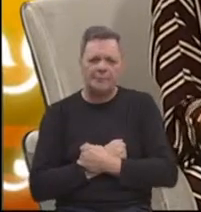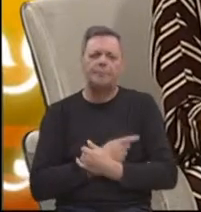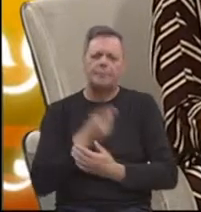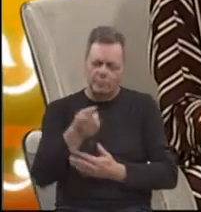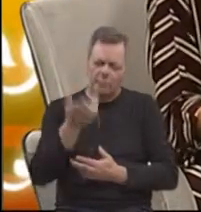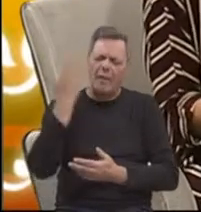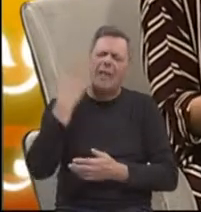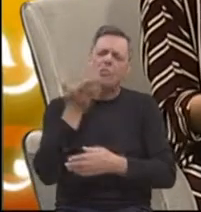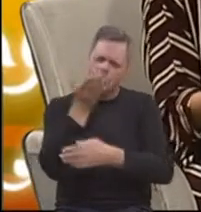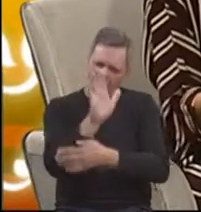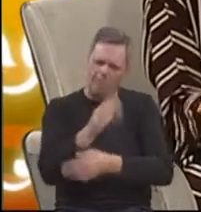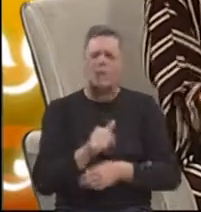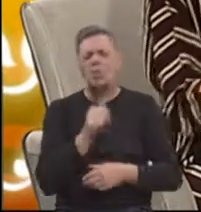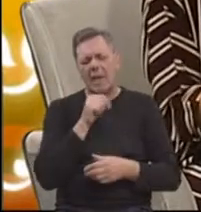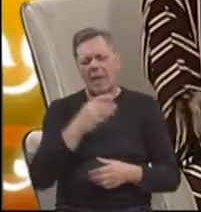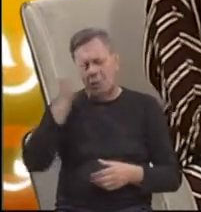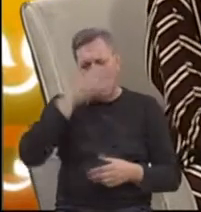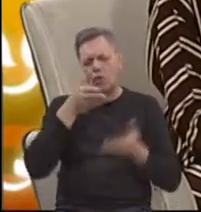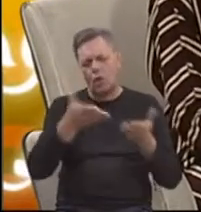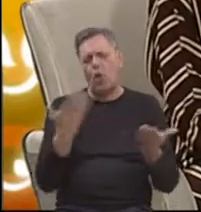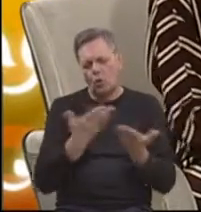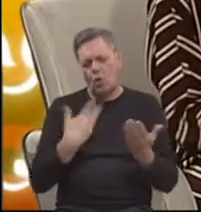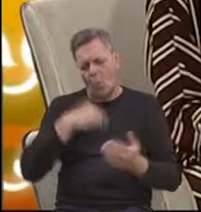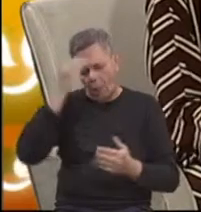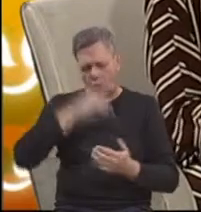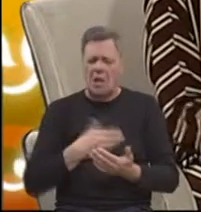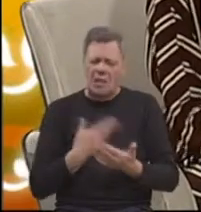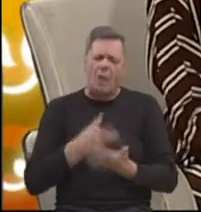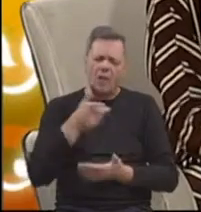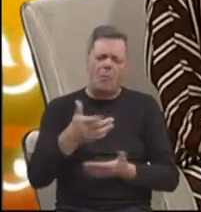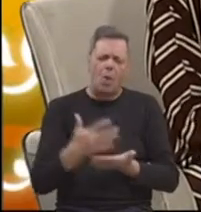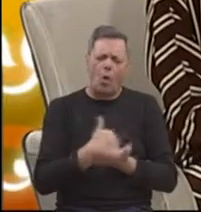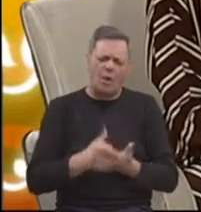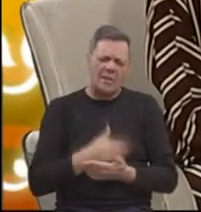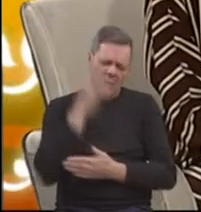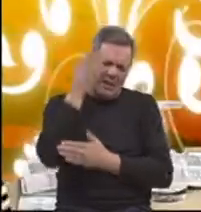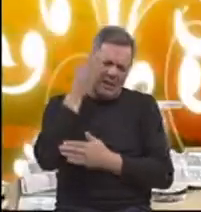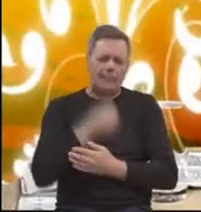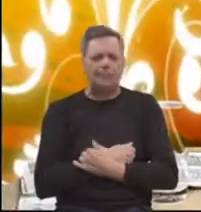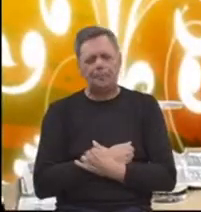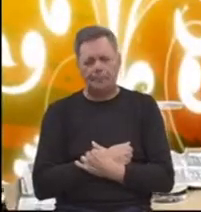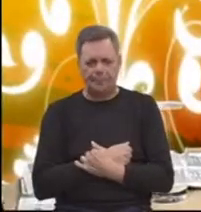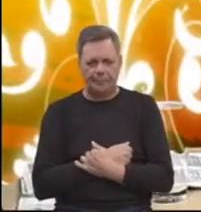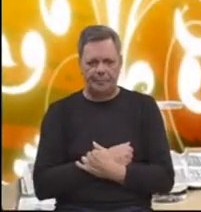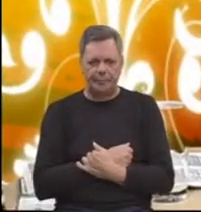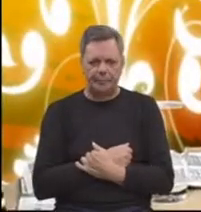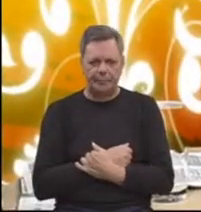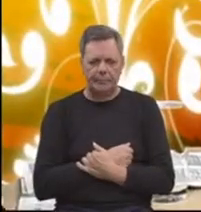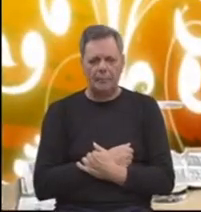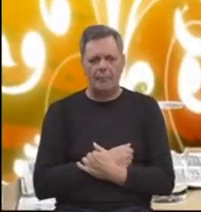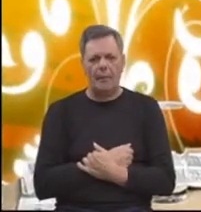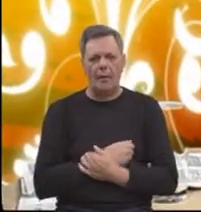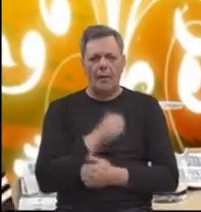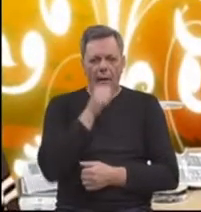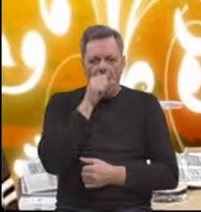su tamo prisustvovali i da su naučili to što su naučili. Tako da će im to sigurno koristiti u budućnosti. Znači, to ste već